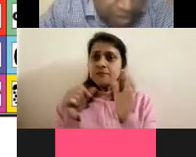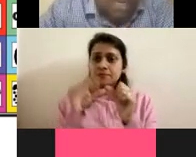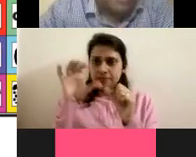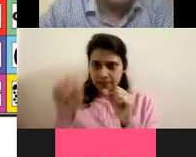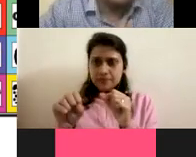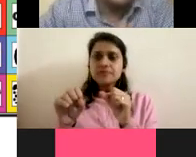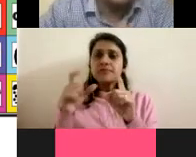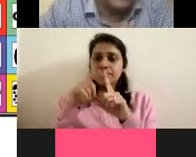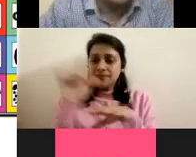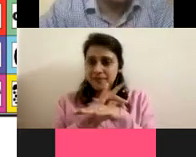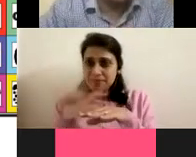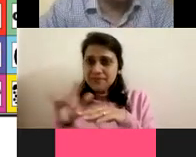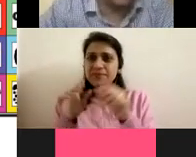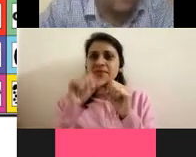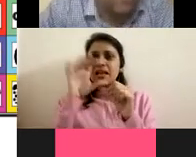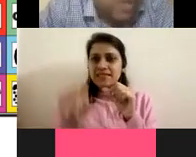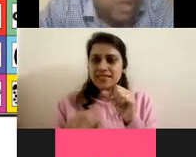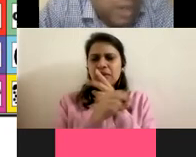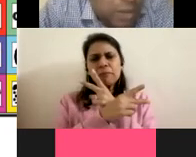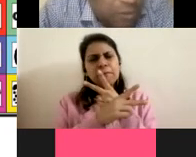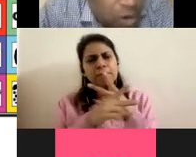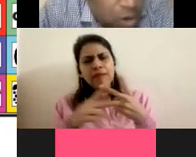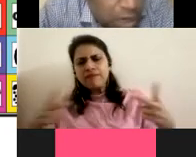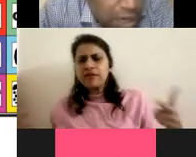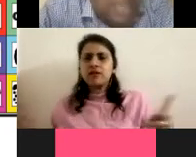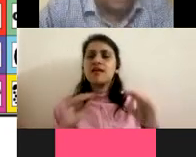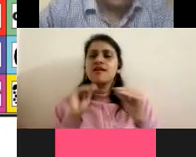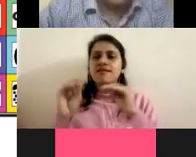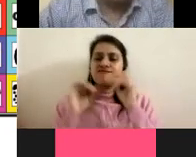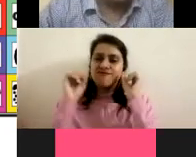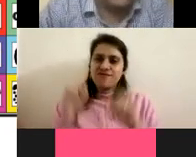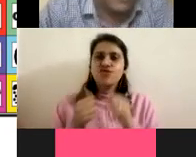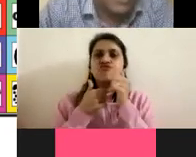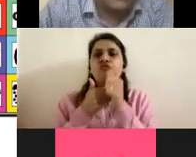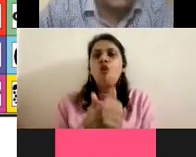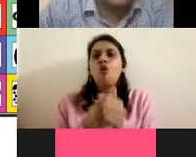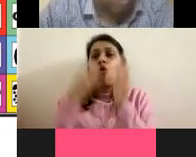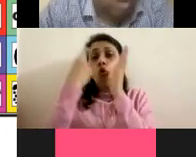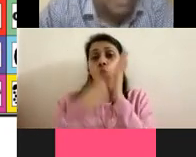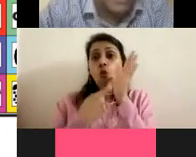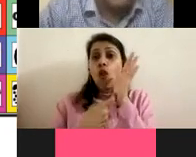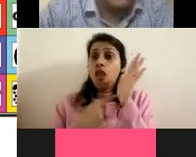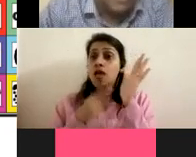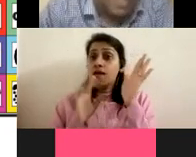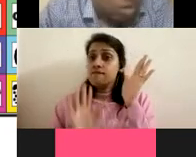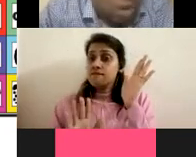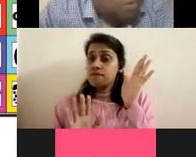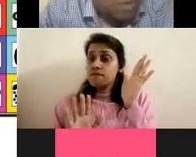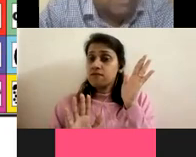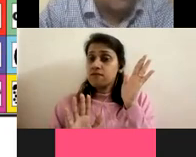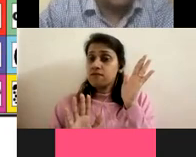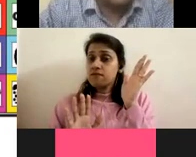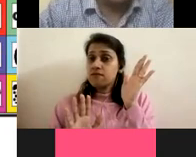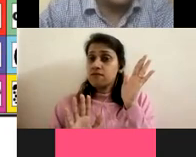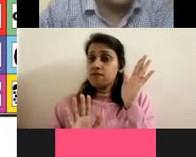ये डिजिटल एक्सेसिबिलिटी ये सब स्टैंडर्ड है, ये तो आपको फॉलो करना ही करना है. दीज आर स्टैंडर्ड्स, लॉ भी है, अभी यू हैव